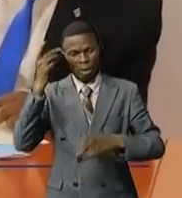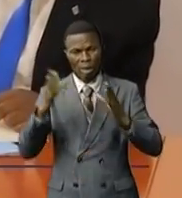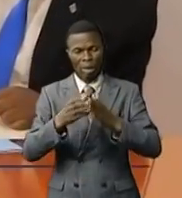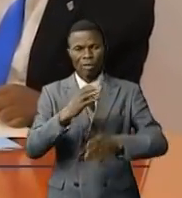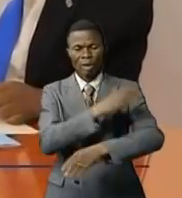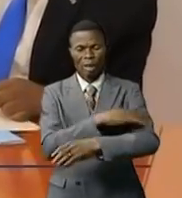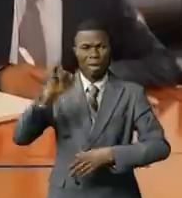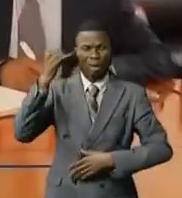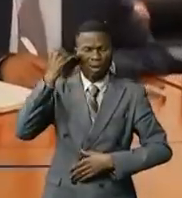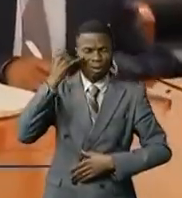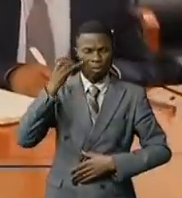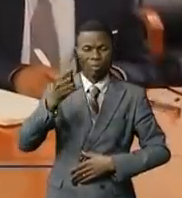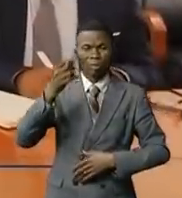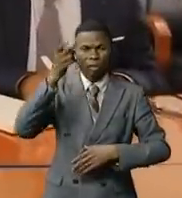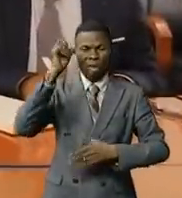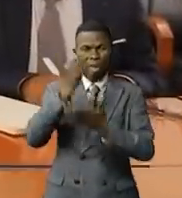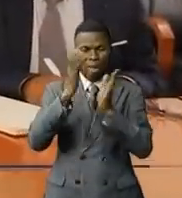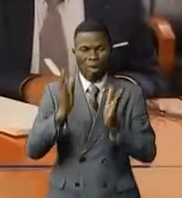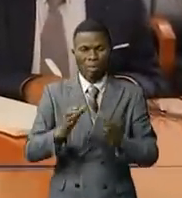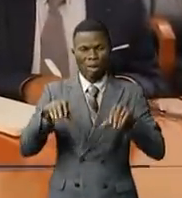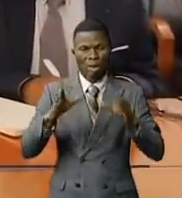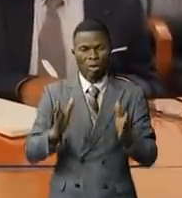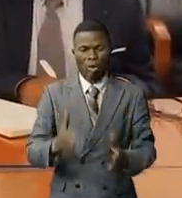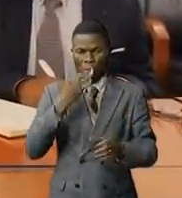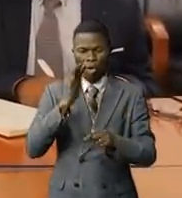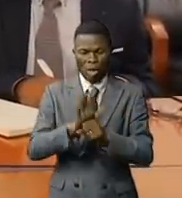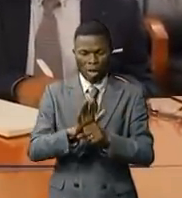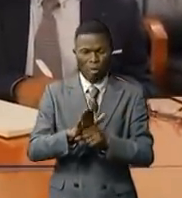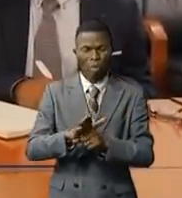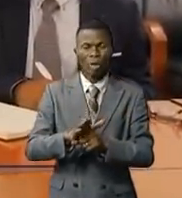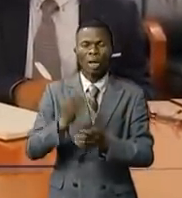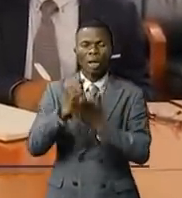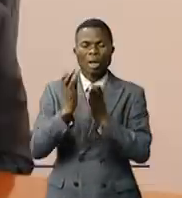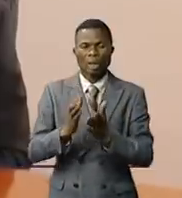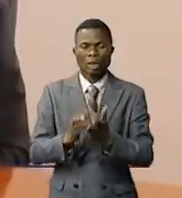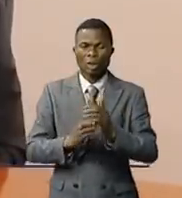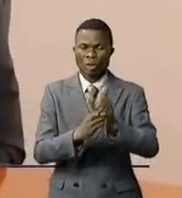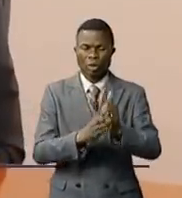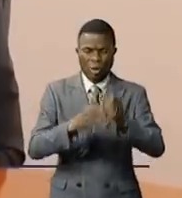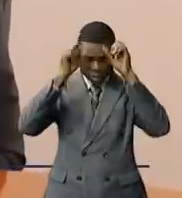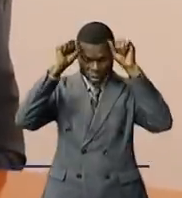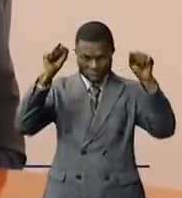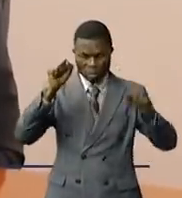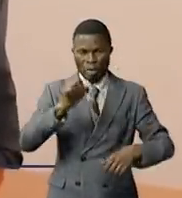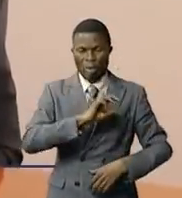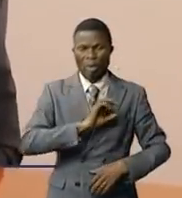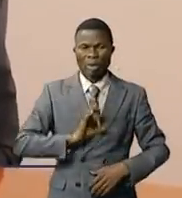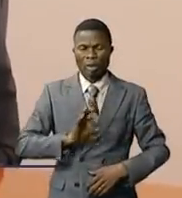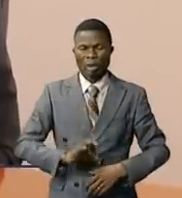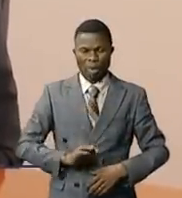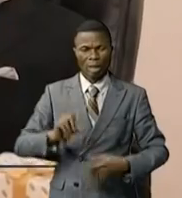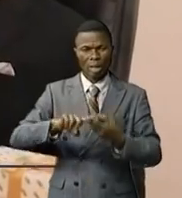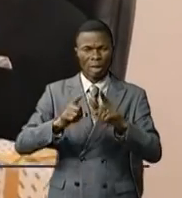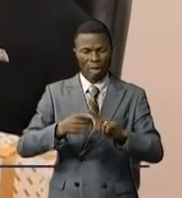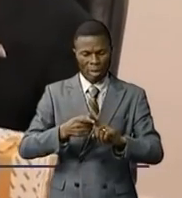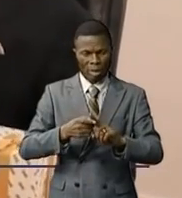Tokyo. Le numéro 2 de la diplomatie congolaise a rassuré son hôte que sous le leadership du président de la République, les relations